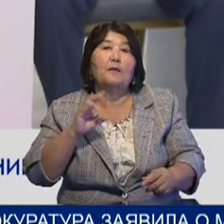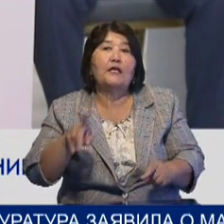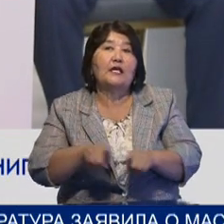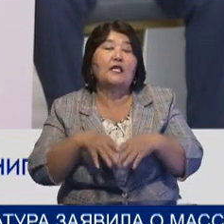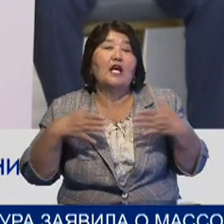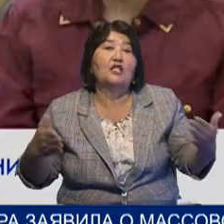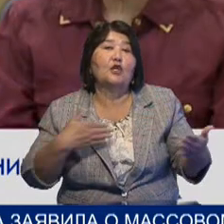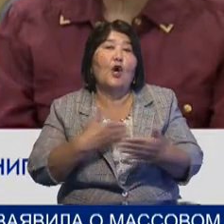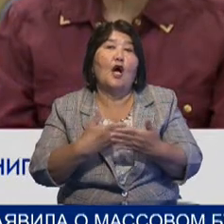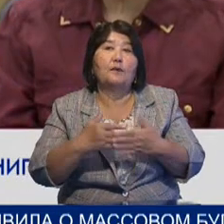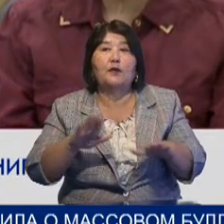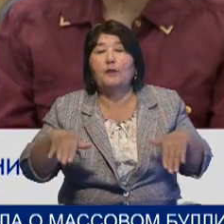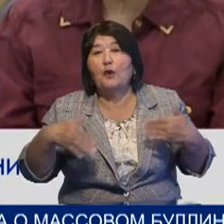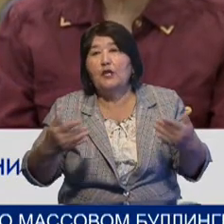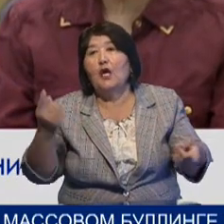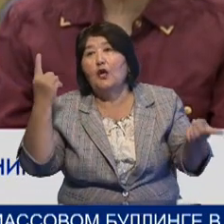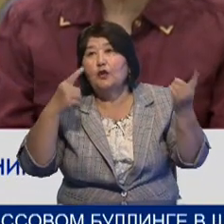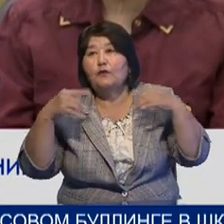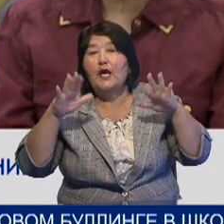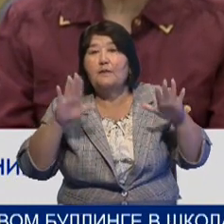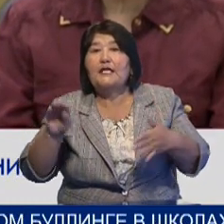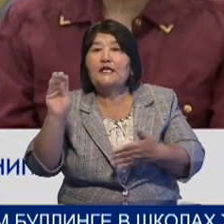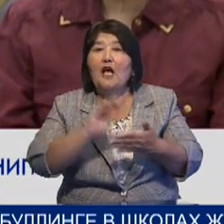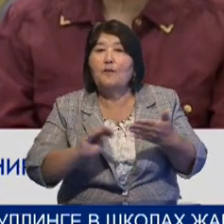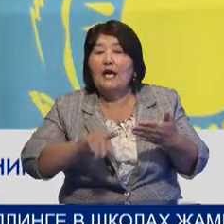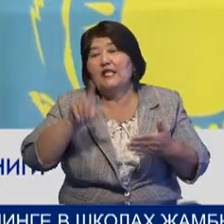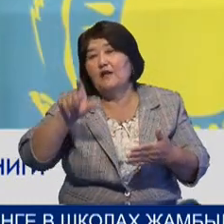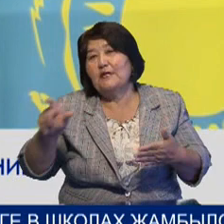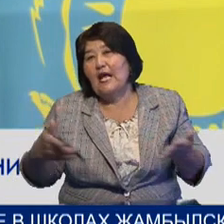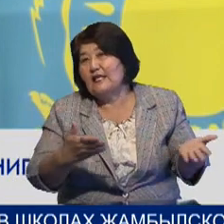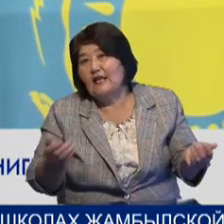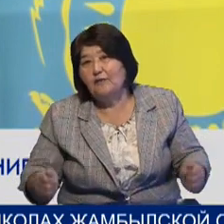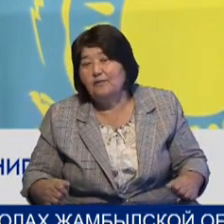широкой общественности будет представлено творчество местных поэтов и